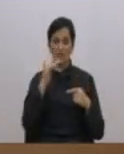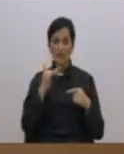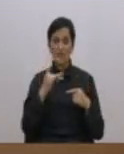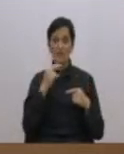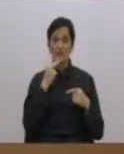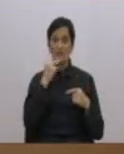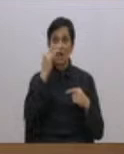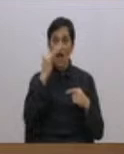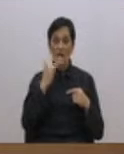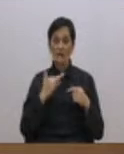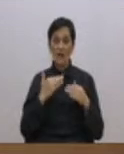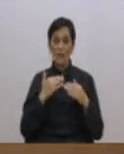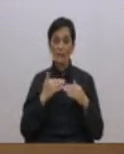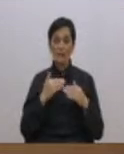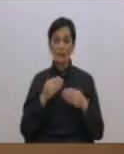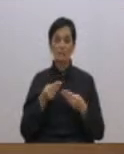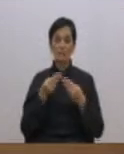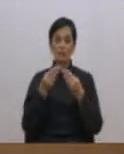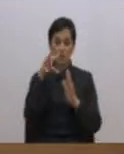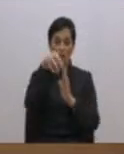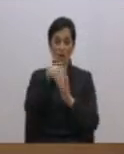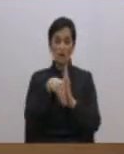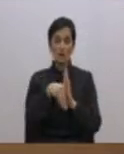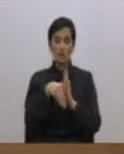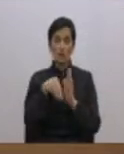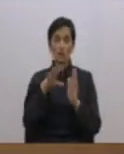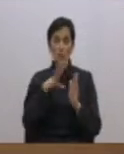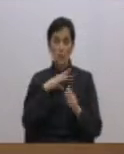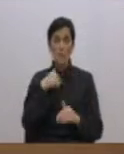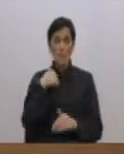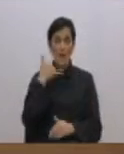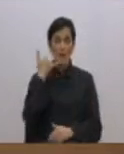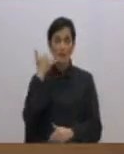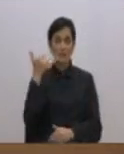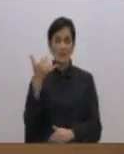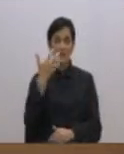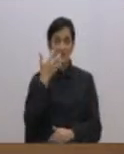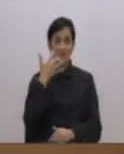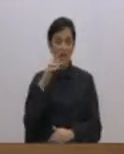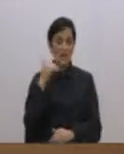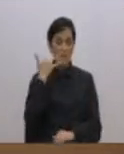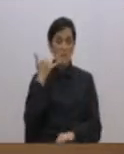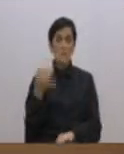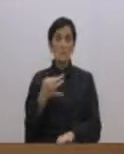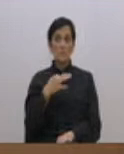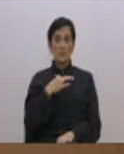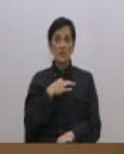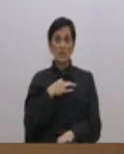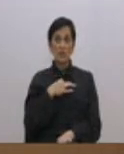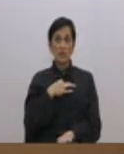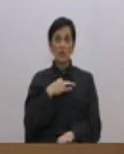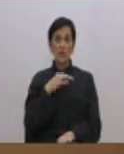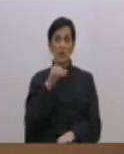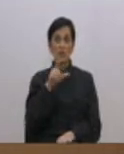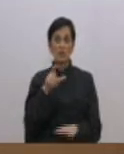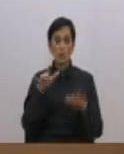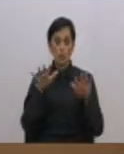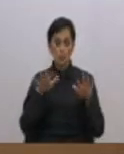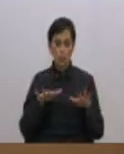საკვები, რომელიც თქვა ამ შემთხვევაში იყო და დაურეკეთს ხელხაზზე და მითხრეს, რომ მუსლიმებს